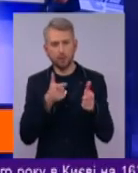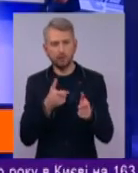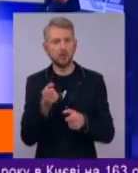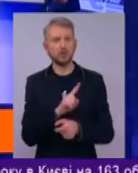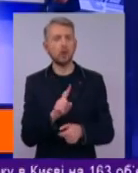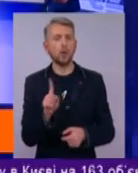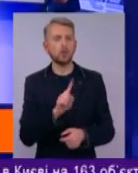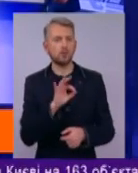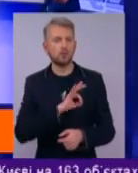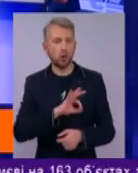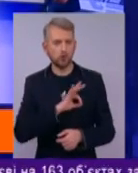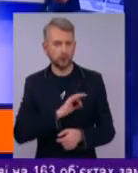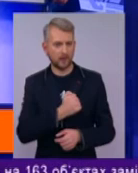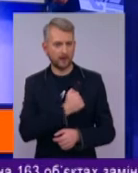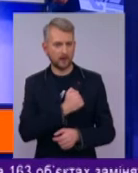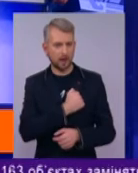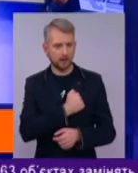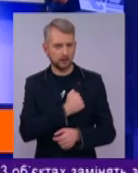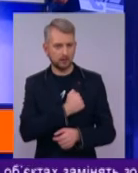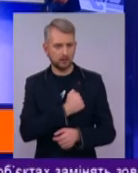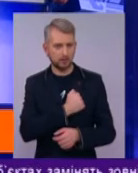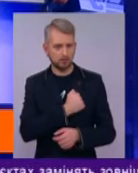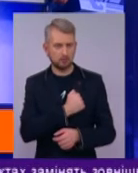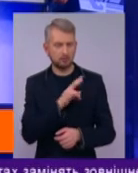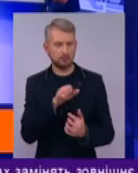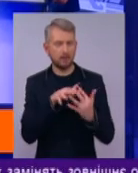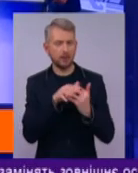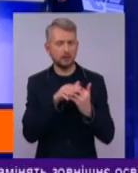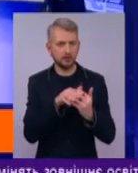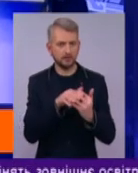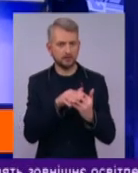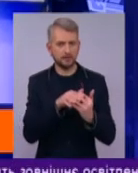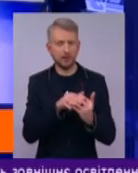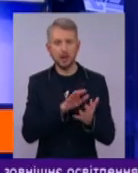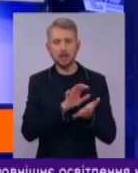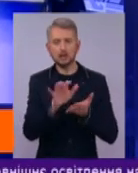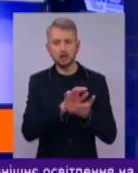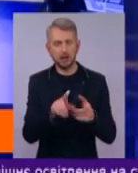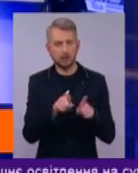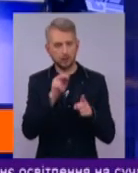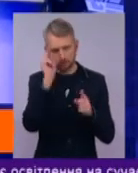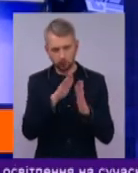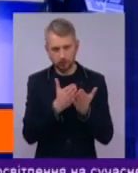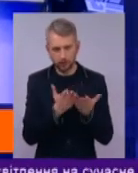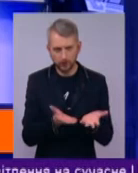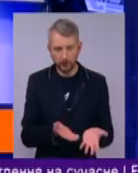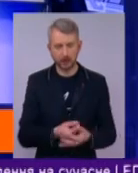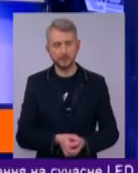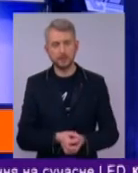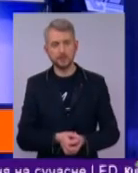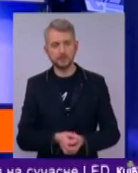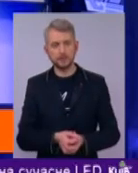чем пользуется солдат в окопе, так скажем. Издали вот такой вот учебник. Вот.